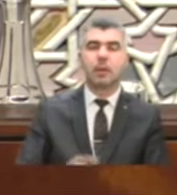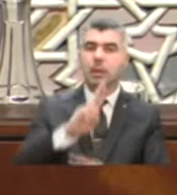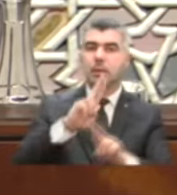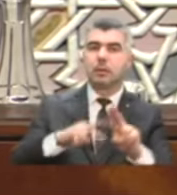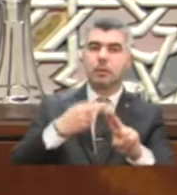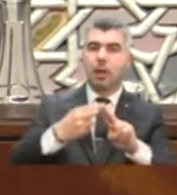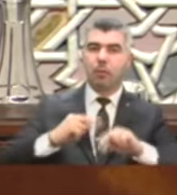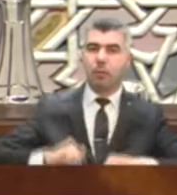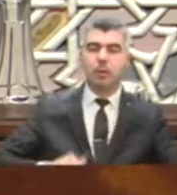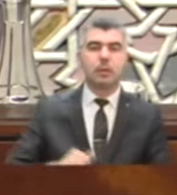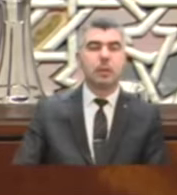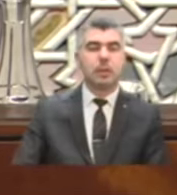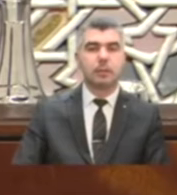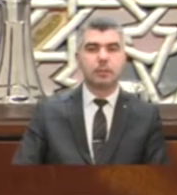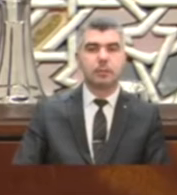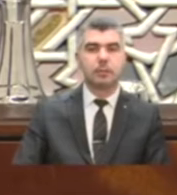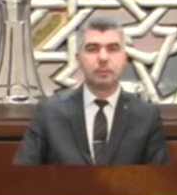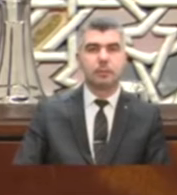سيد الوزير.